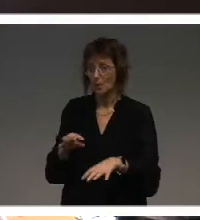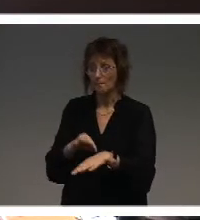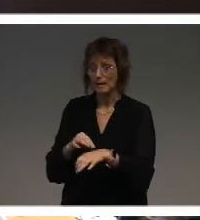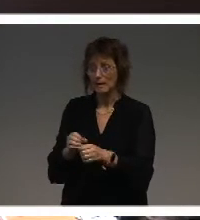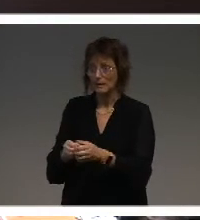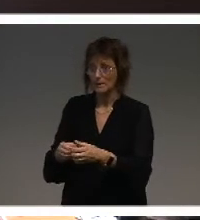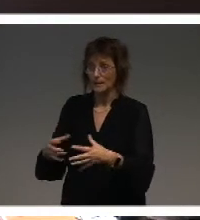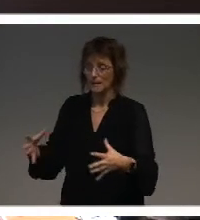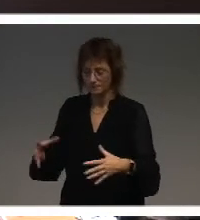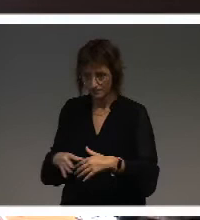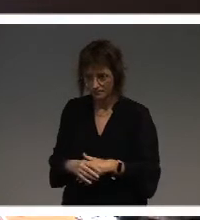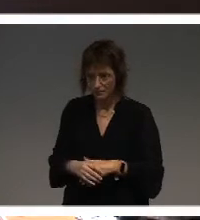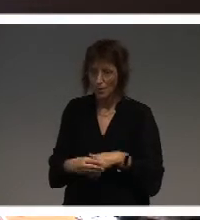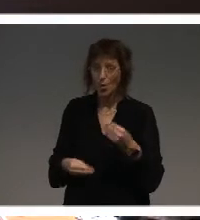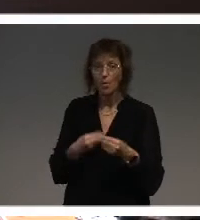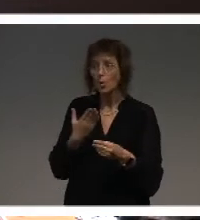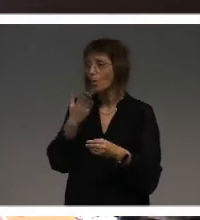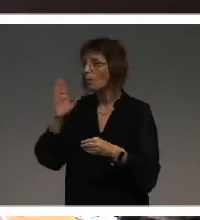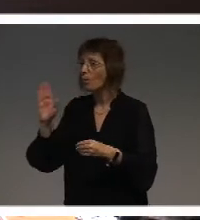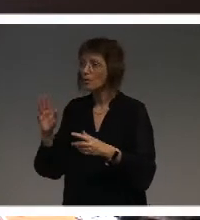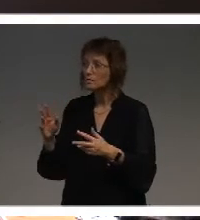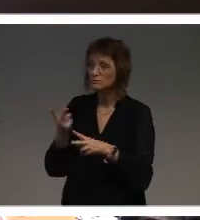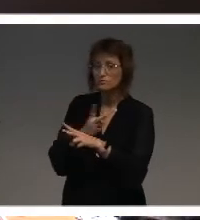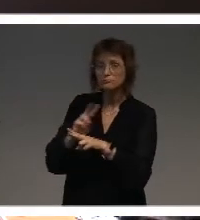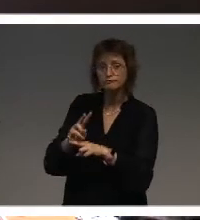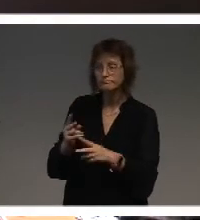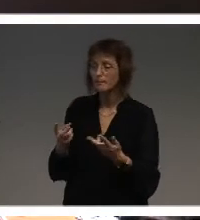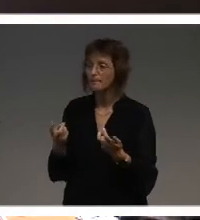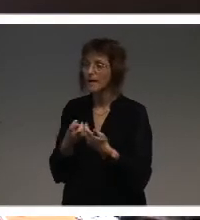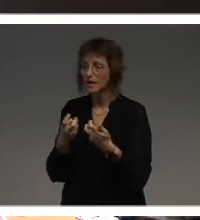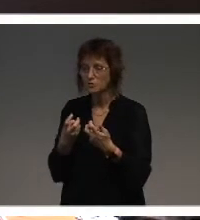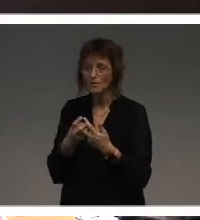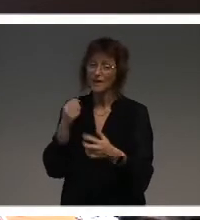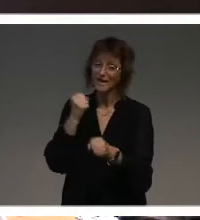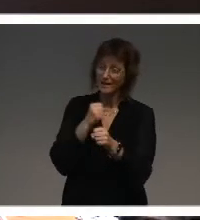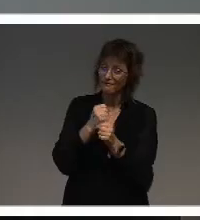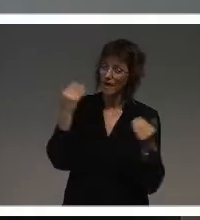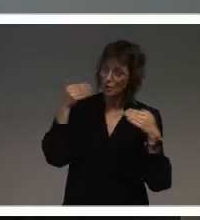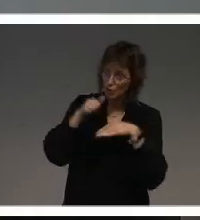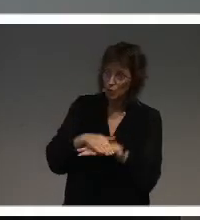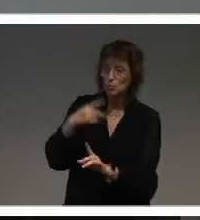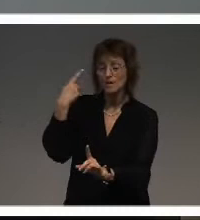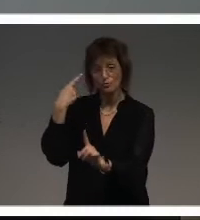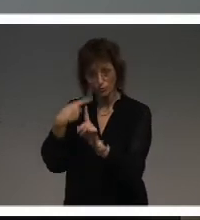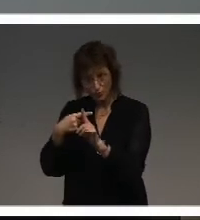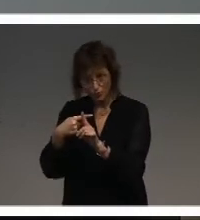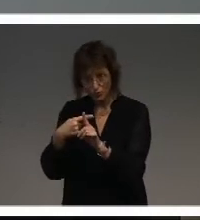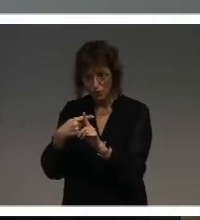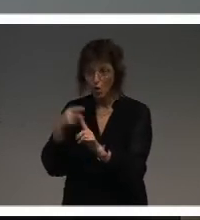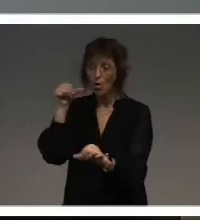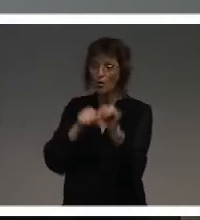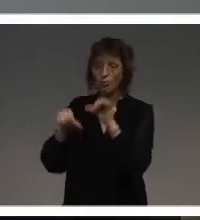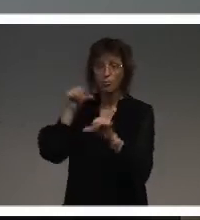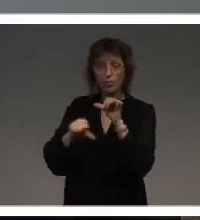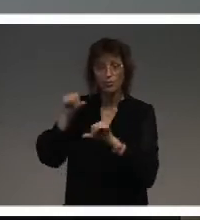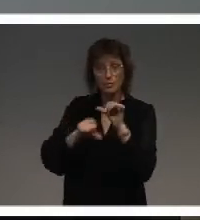maladies. Mais c'est également valable sur les autres facteurs de risque. Aujourd'hui, on sait que le travail de nuit et l'exposition concomitante à certains produits